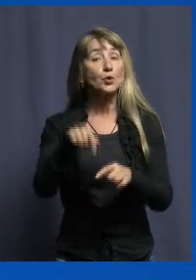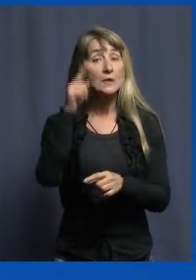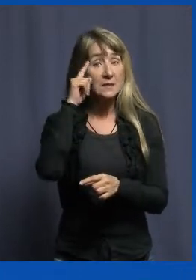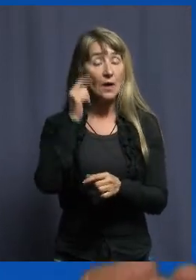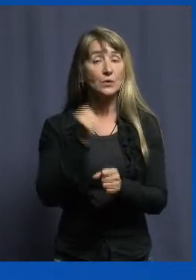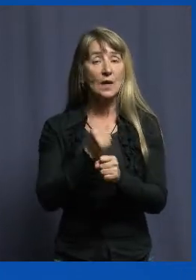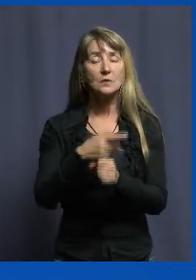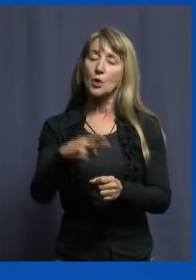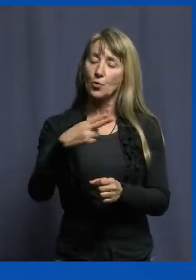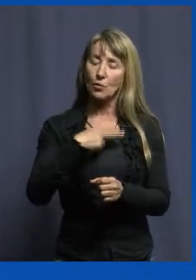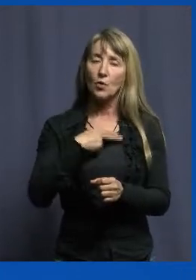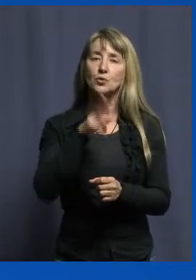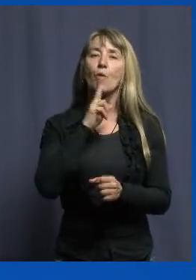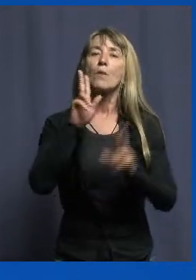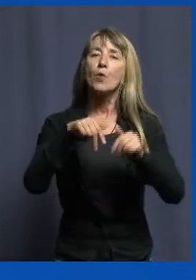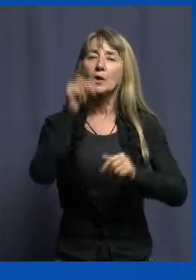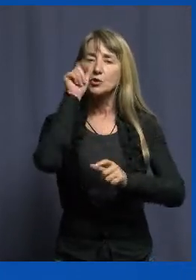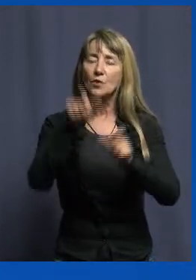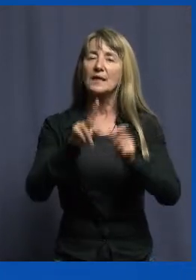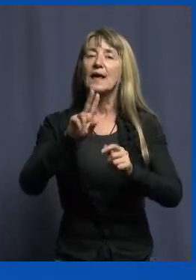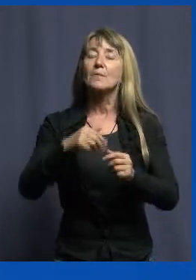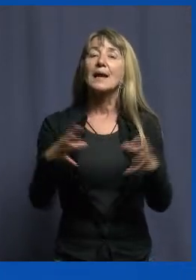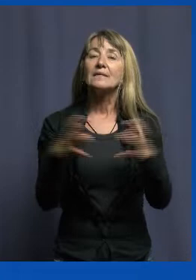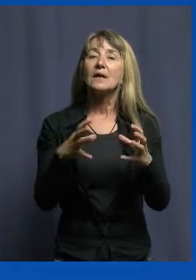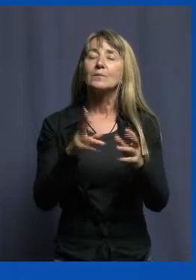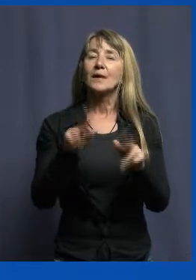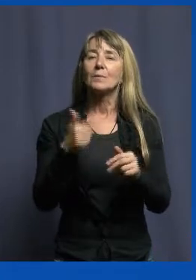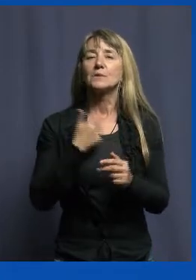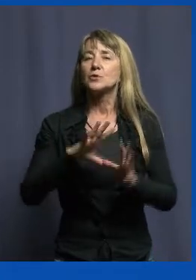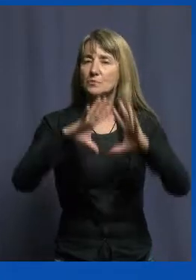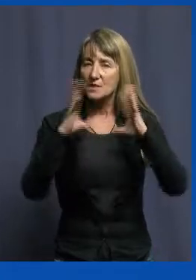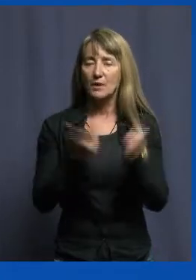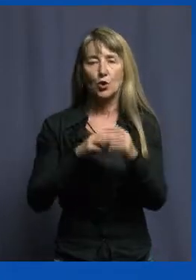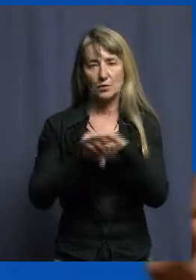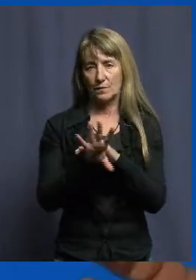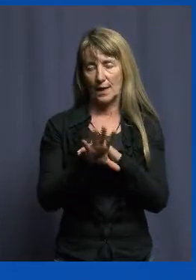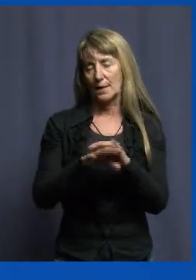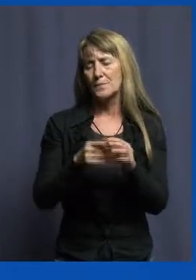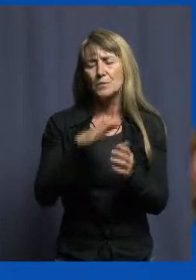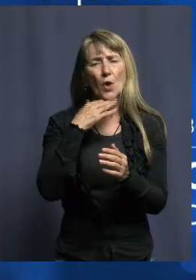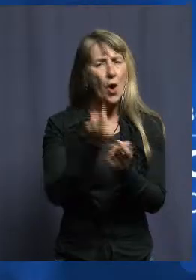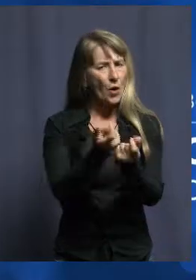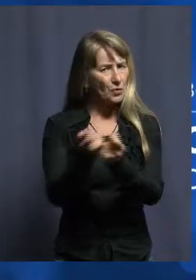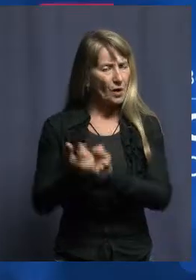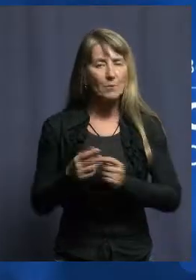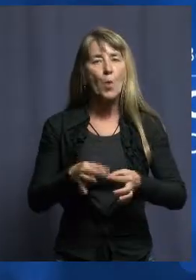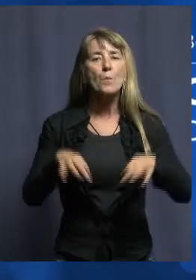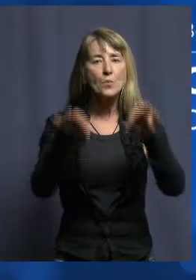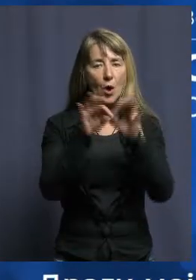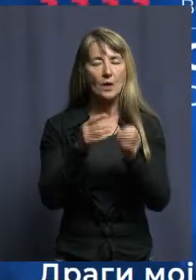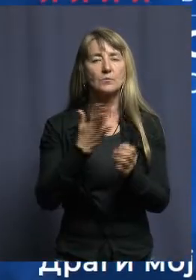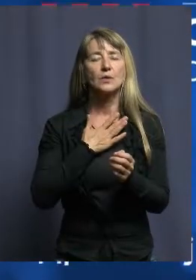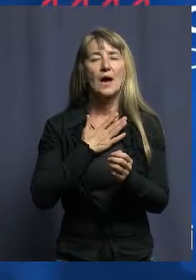da rade, sa odgovornošću koju mora čovek da ima ili tim da ima da bismo sve to ostvarili. Znači, toliko toga ima i u tim projektima i u tim